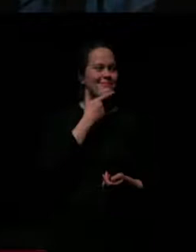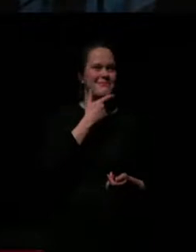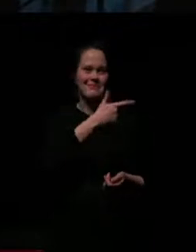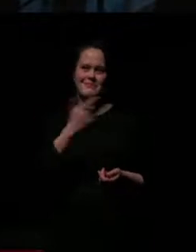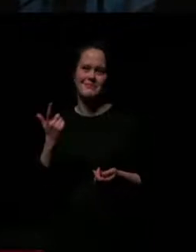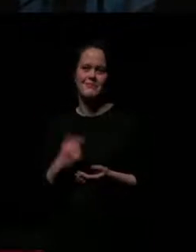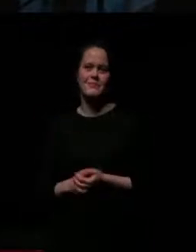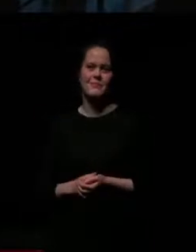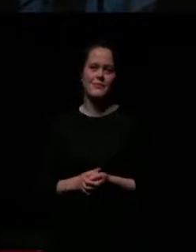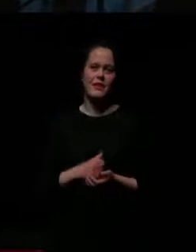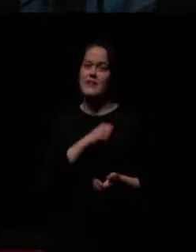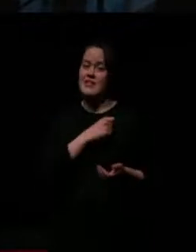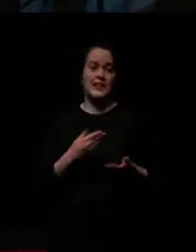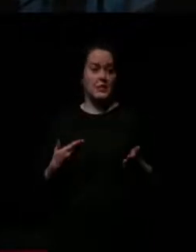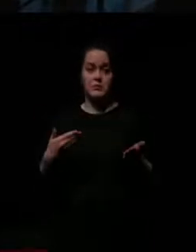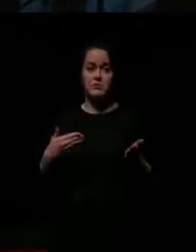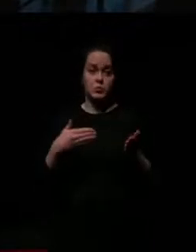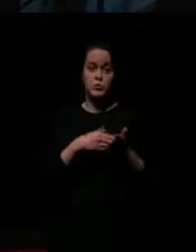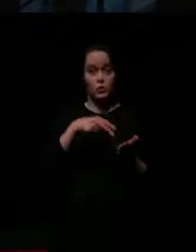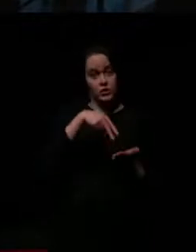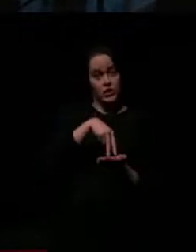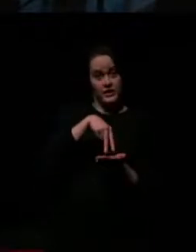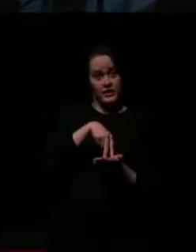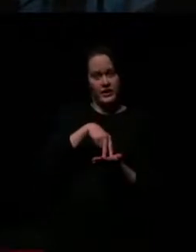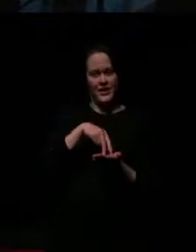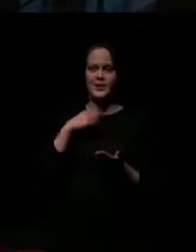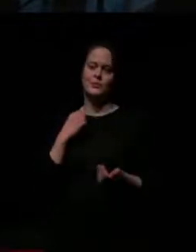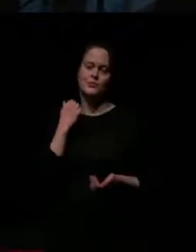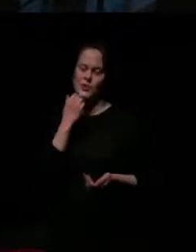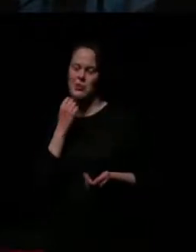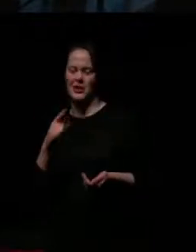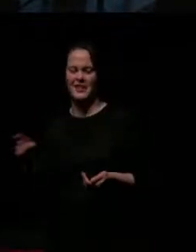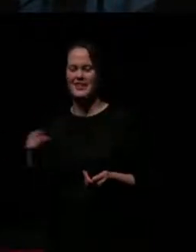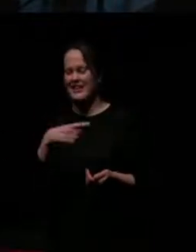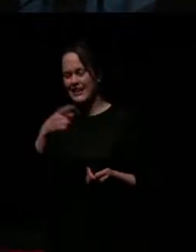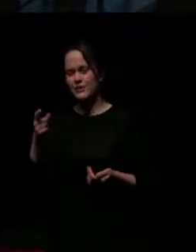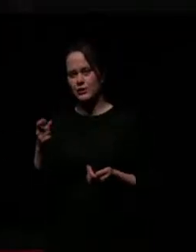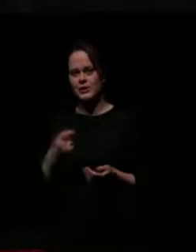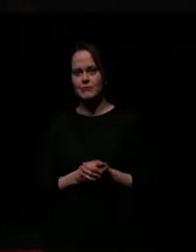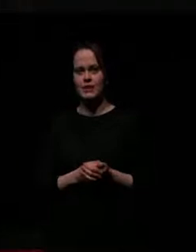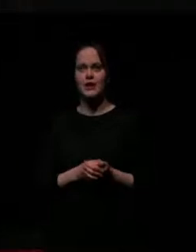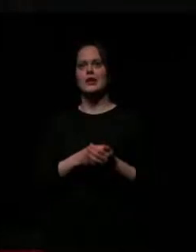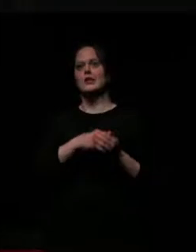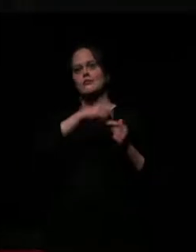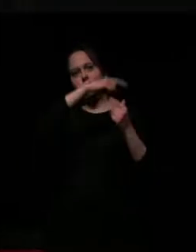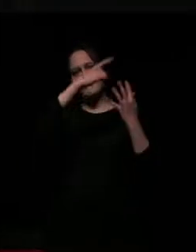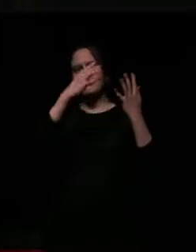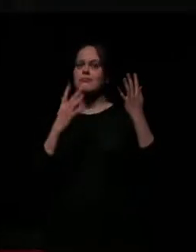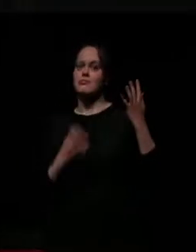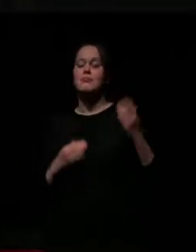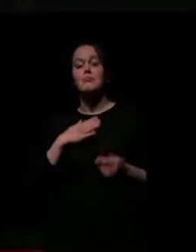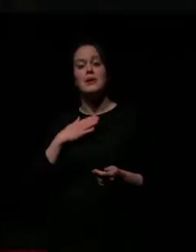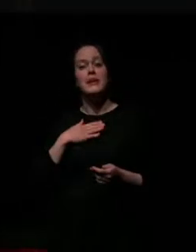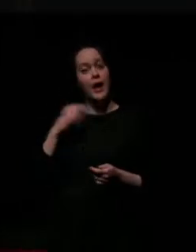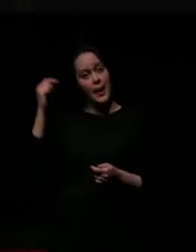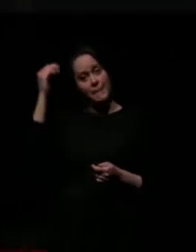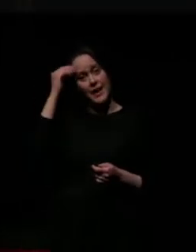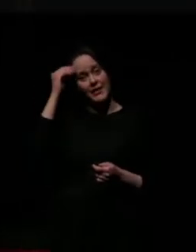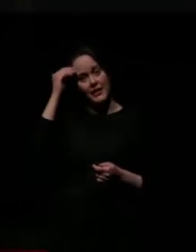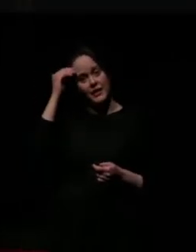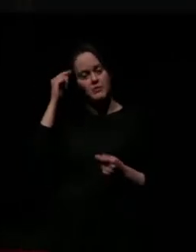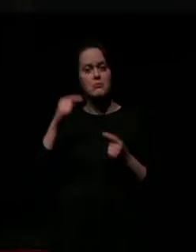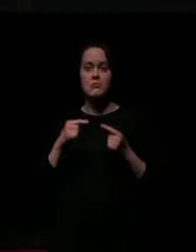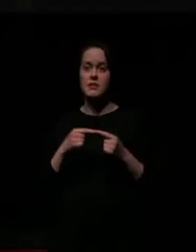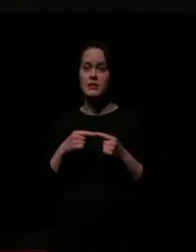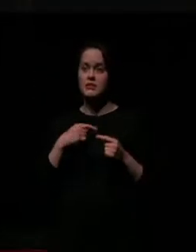Hvis ikke det blir noen motkandidater, så skal jeg spare dere for en lang oppramsing med hva jeg mener og synes. Men jeg i hvert fall veldig mottakelig mot spørsmål, hvis det noen som